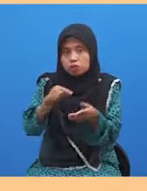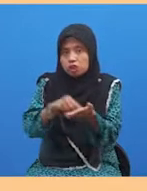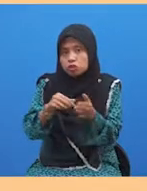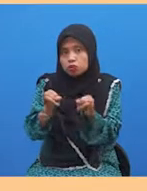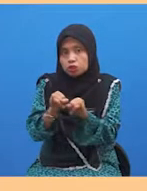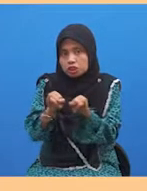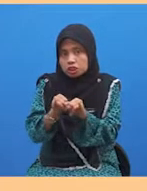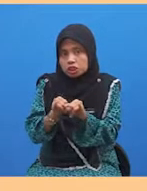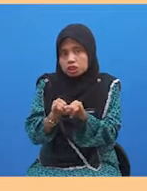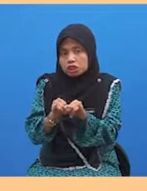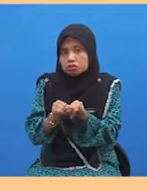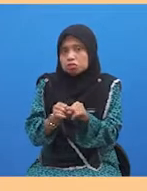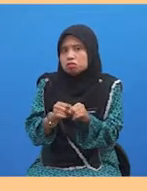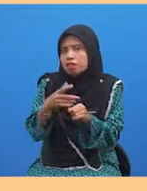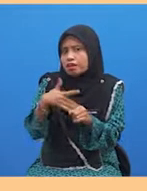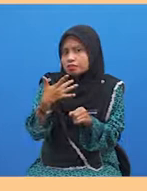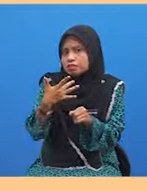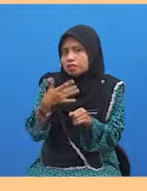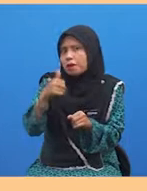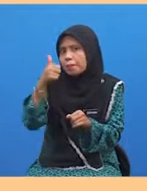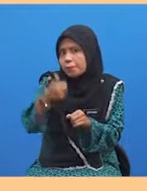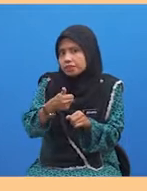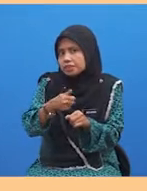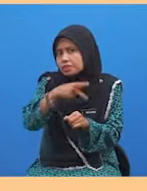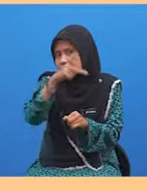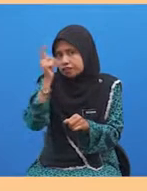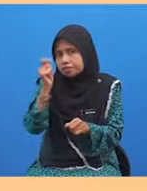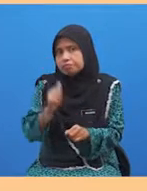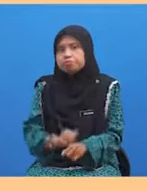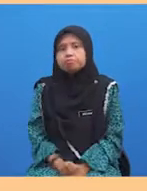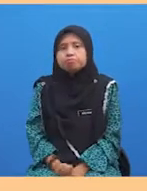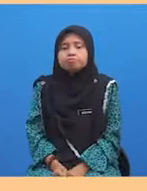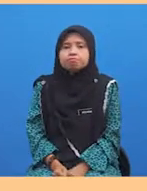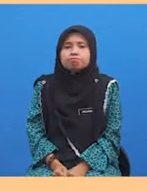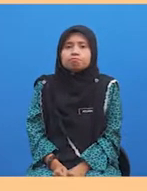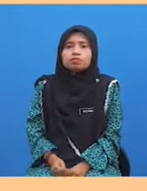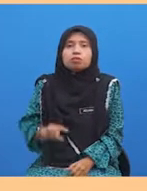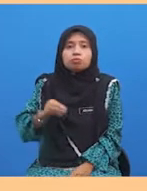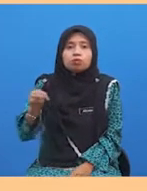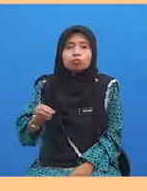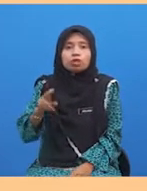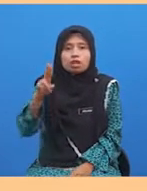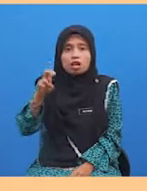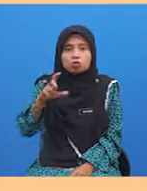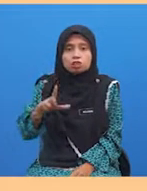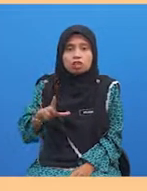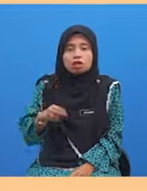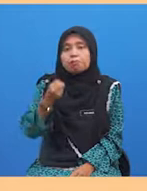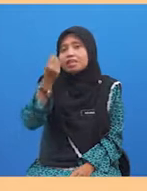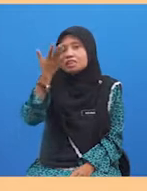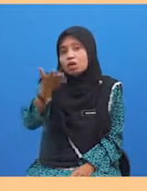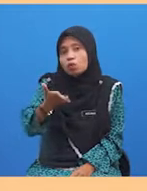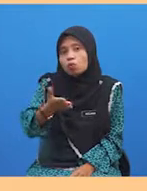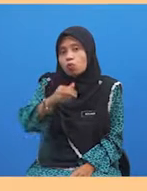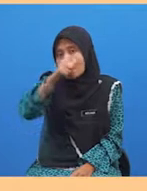ini juga dikatakan menarik kerana, murid-murid haruslah